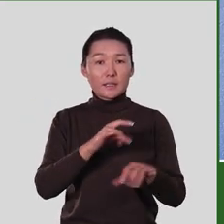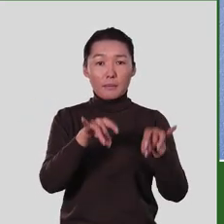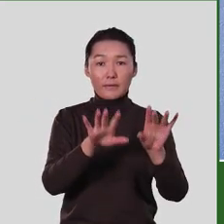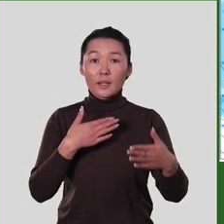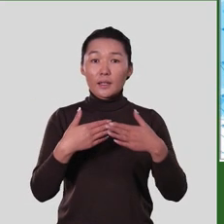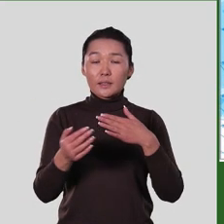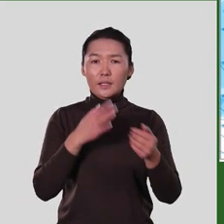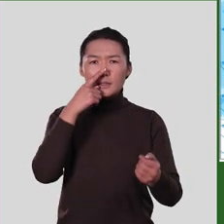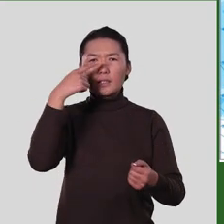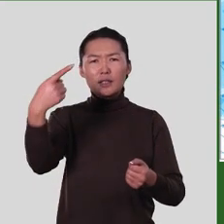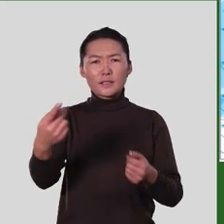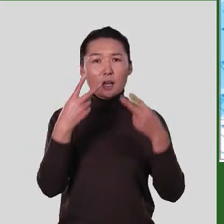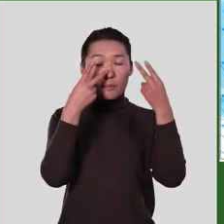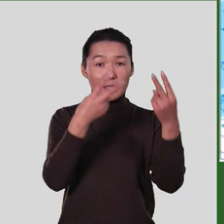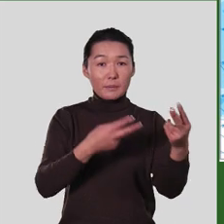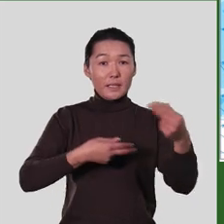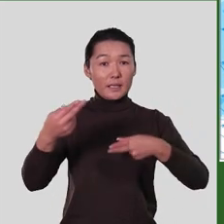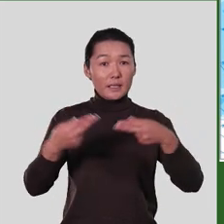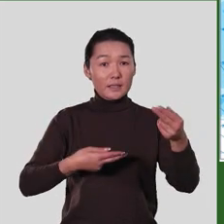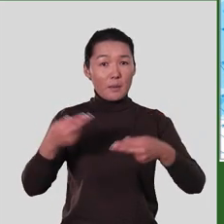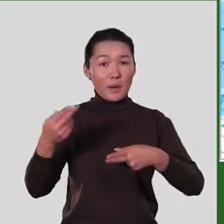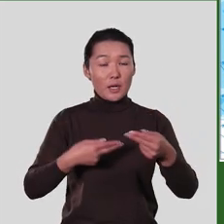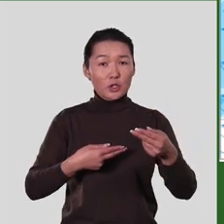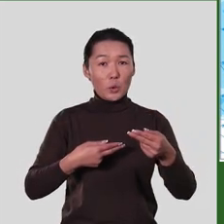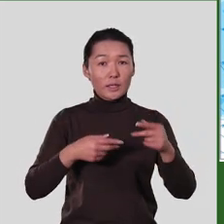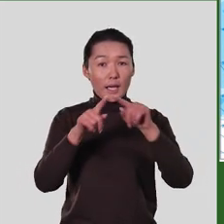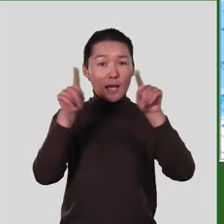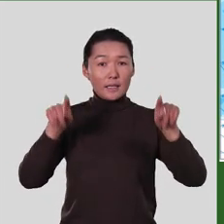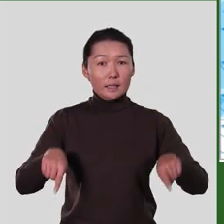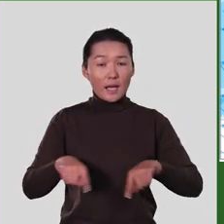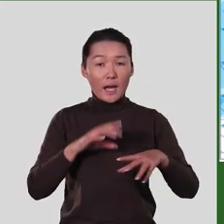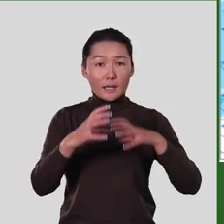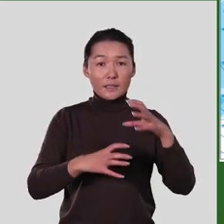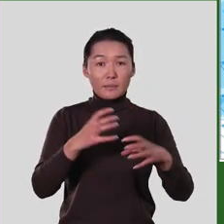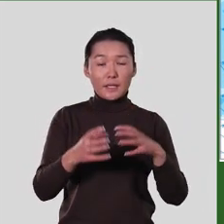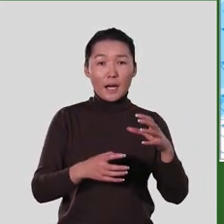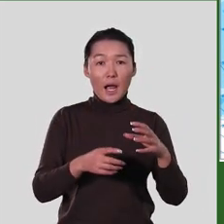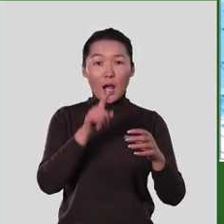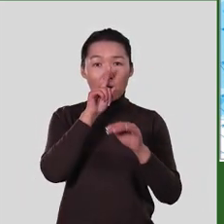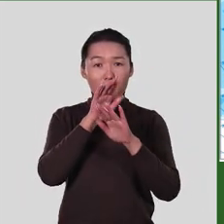Если издали посмотреть на изображенный на карте мира Тихий океан,